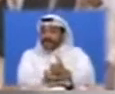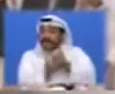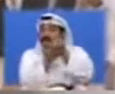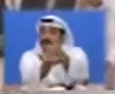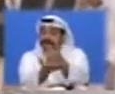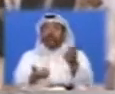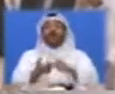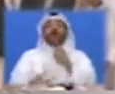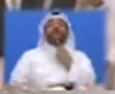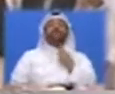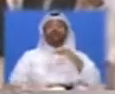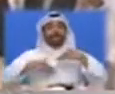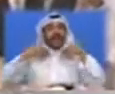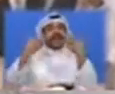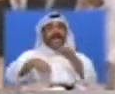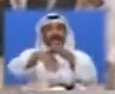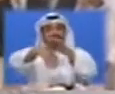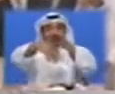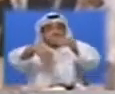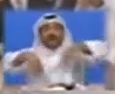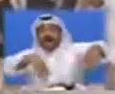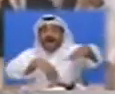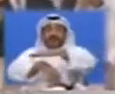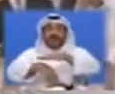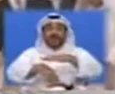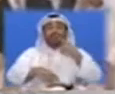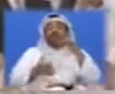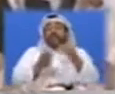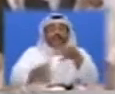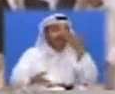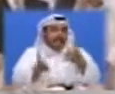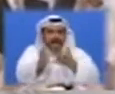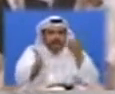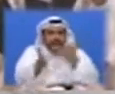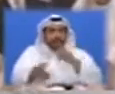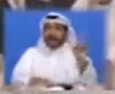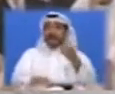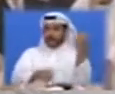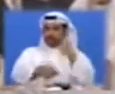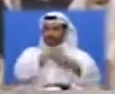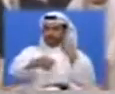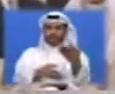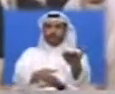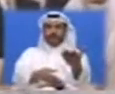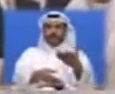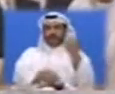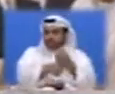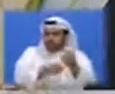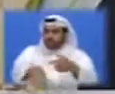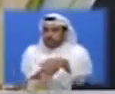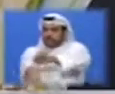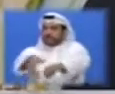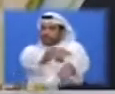للناس، وترجمة يعني مو فقط بالكلام لكن لا بالعمل، إدخال السعادة على